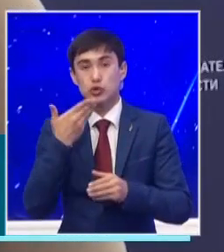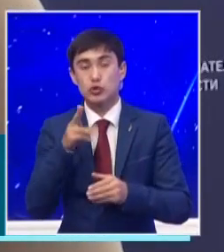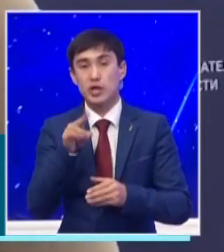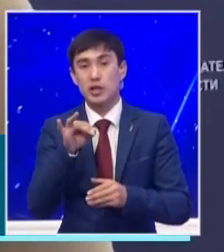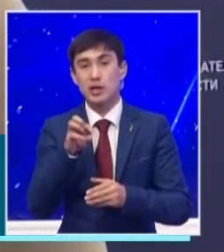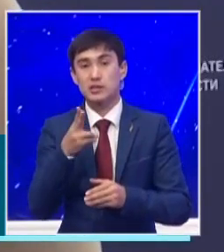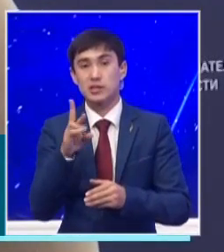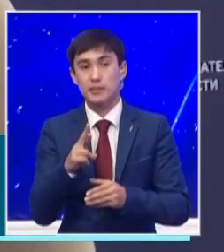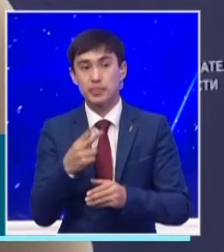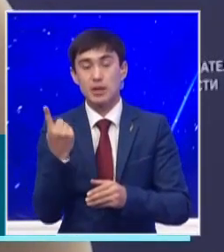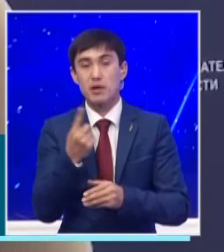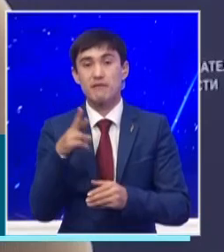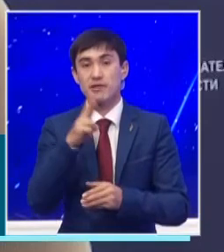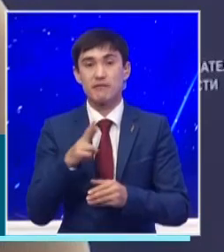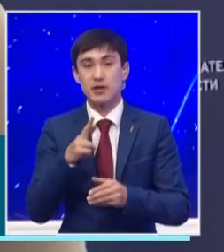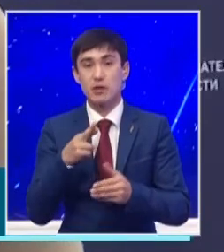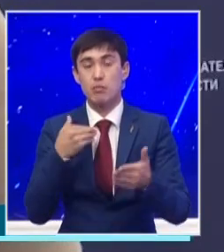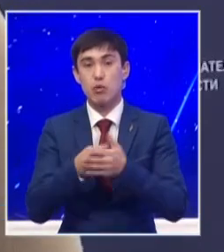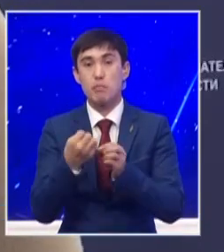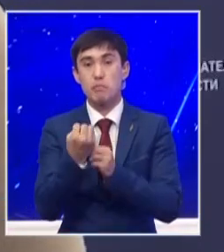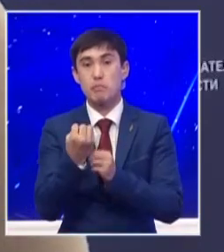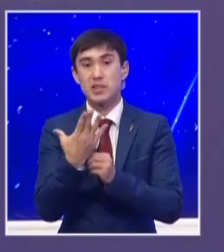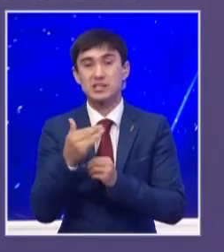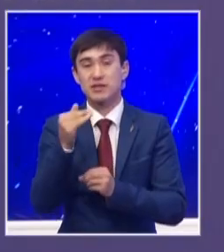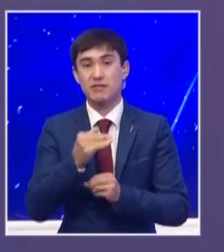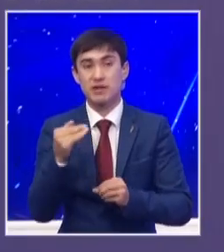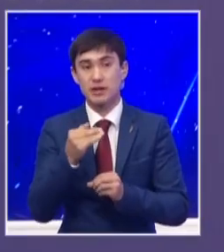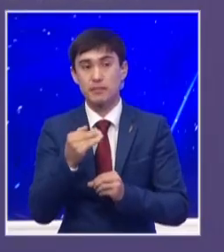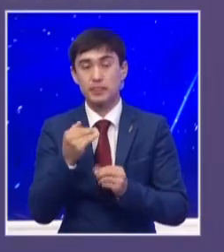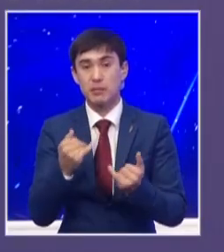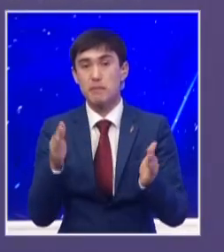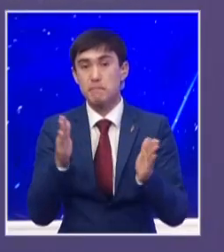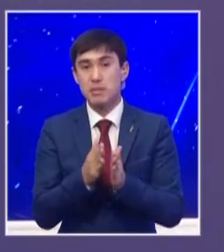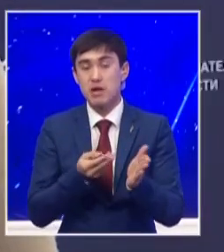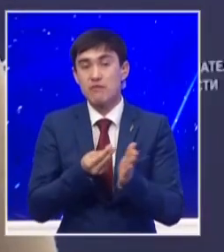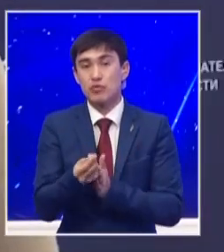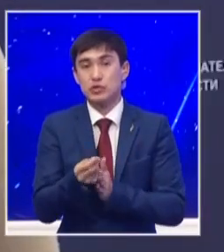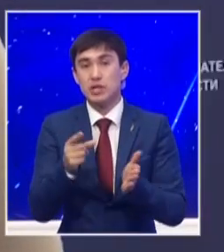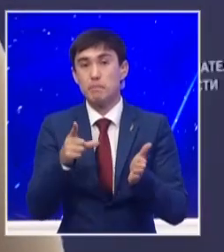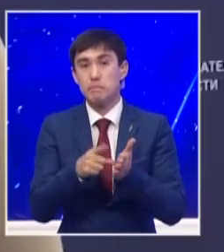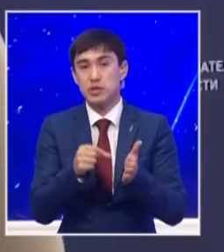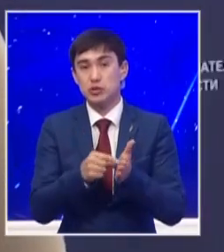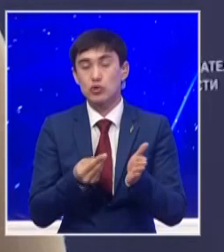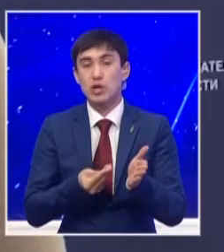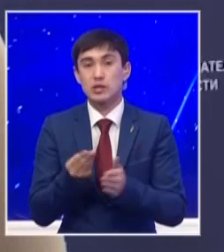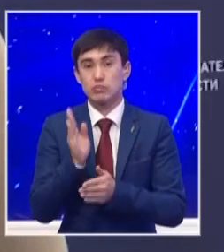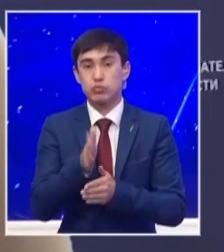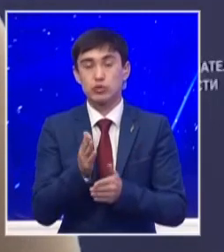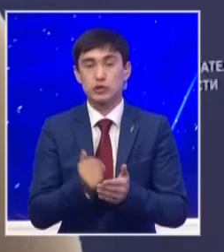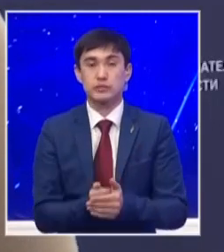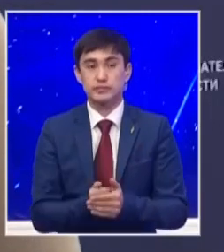декларации с 1 января по 15 февраля теперь минимальный взнос для пенсионных отчислений будет